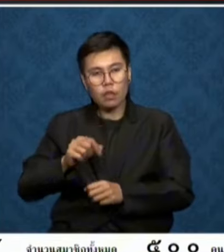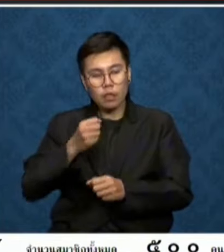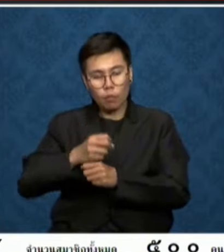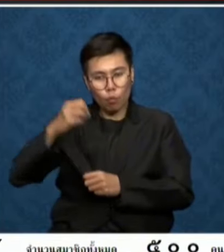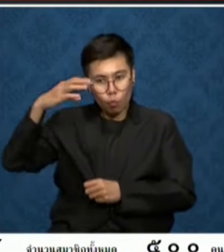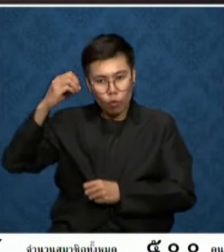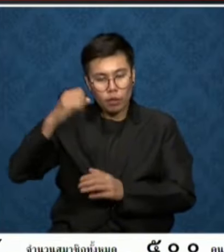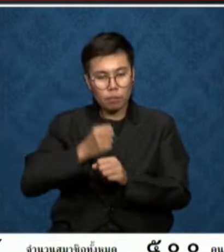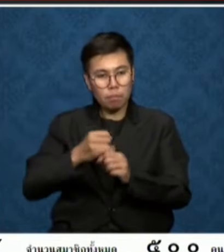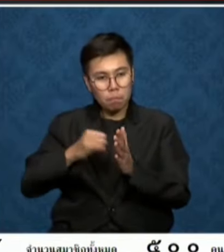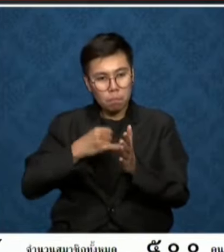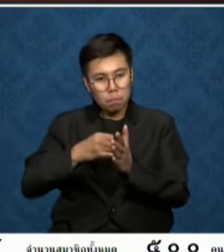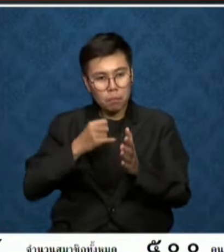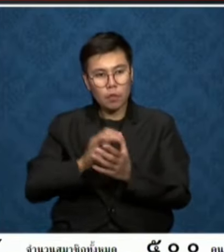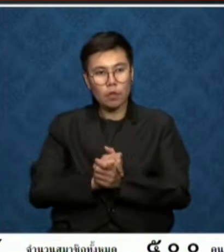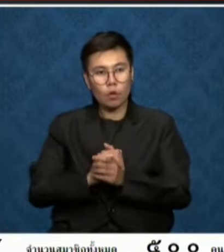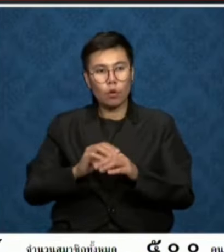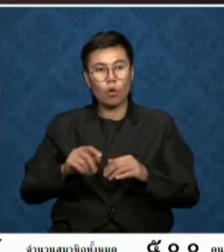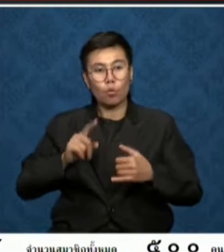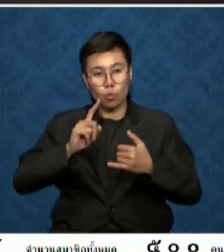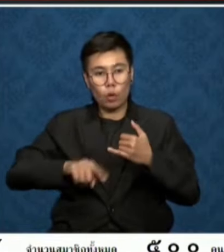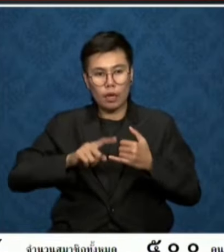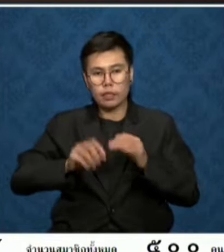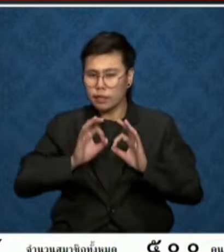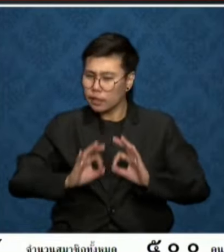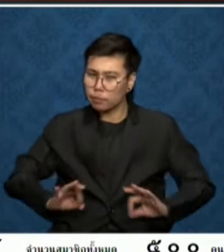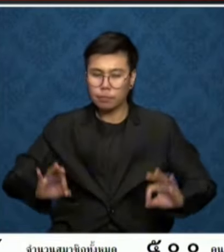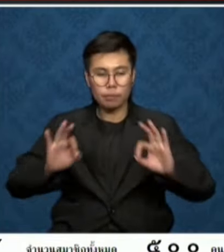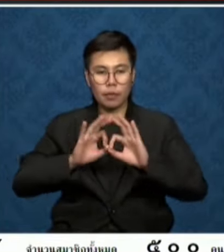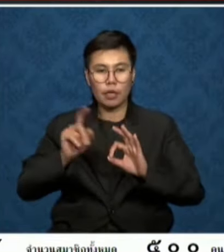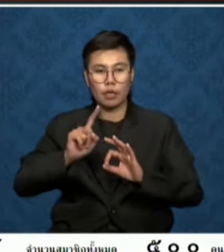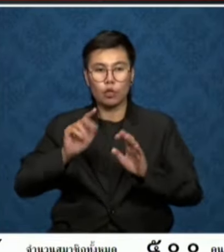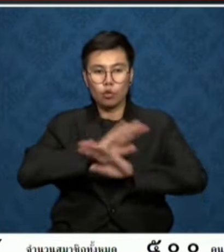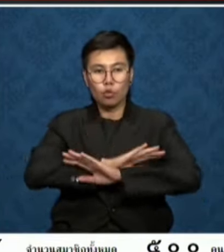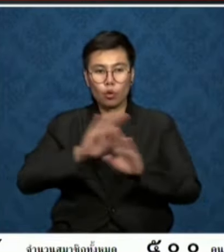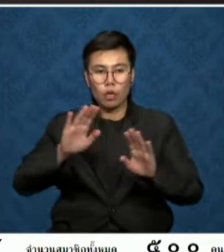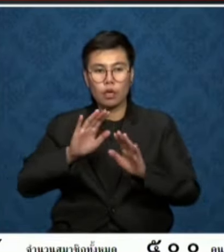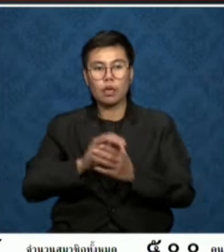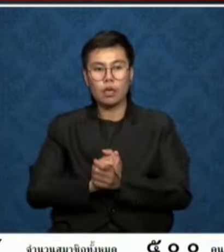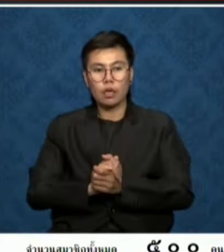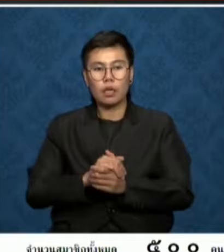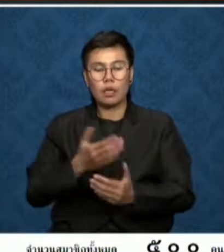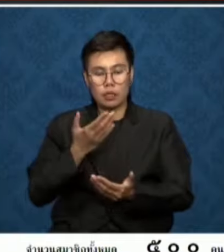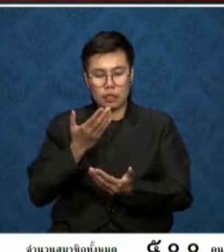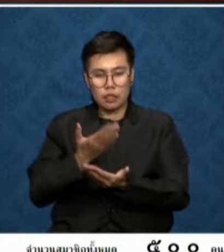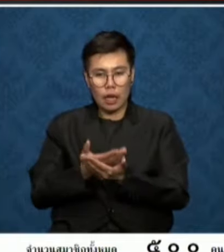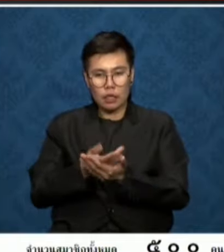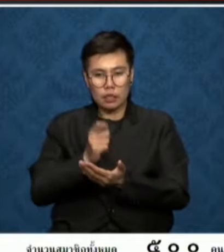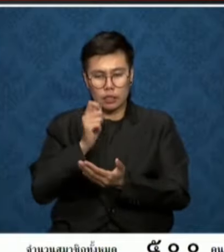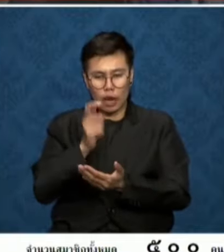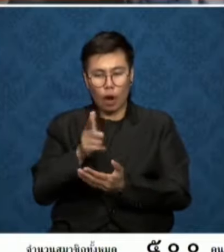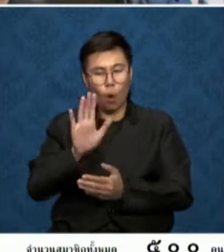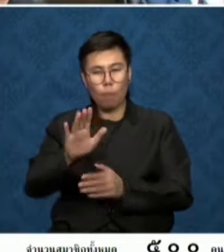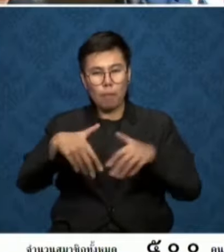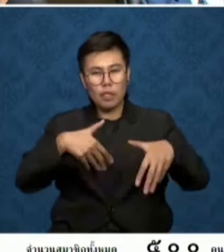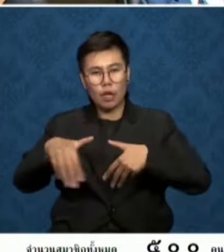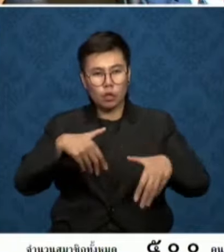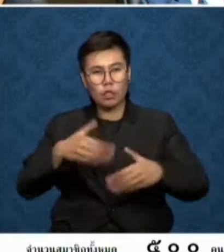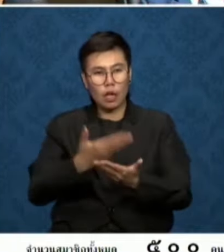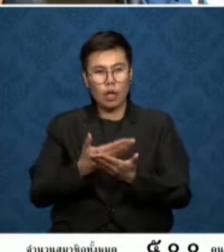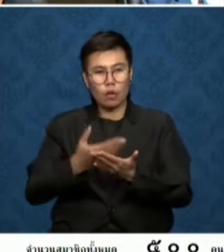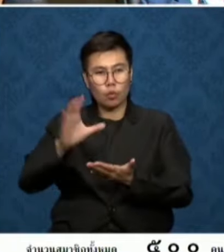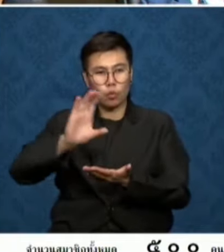นและข้อสุดท้ายนะครับสำคัญที่สุดเลยคือการยกเลิกการเก็บเงินประชาชนซ้ำซ้อนครับเลิกนำต้นทุน